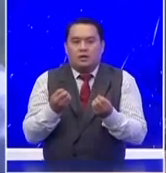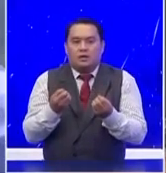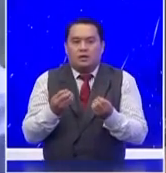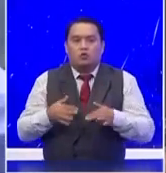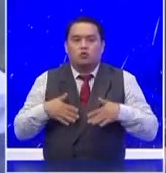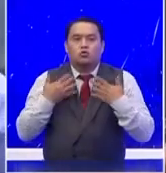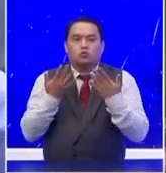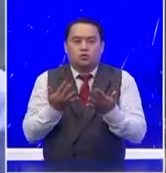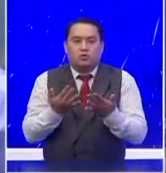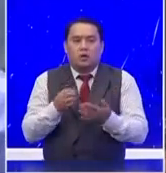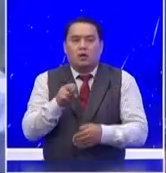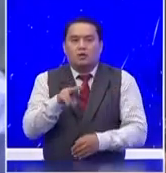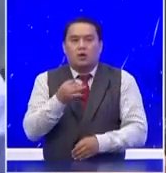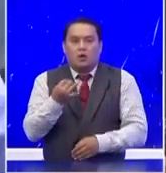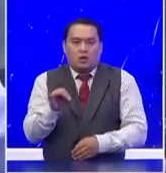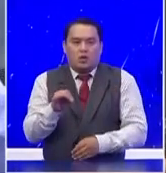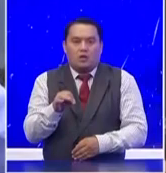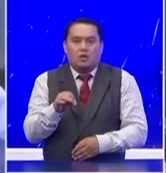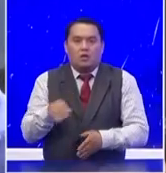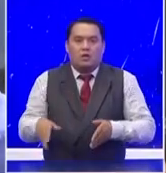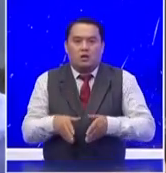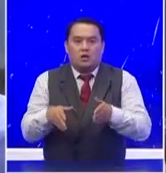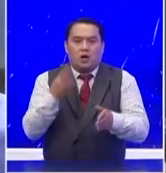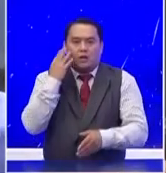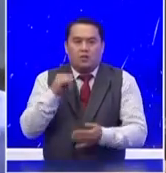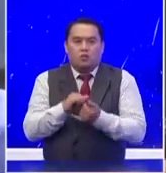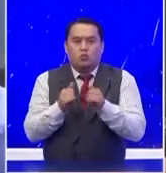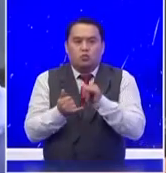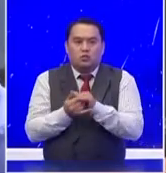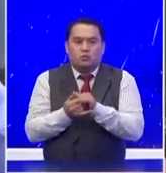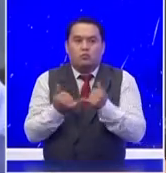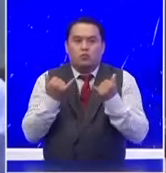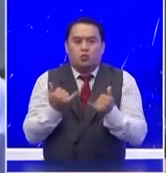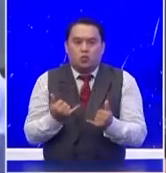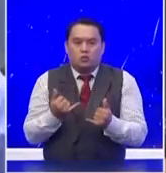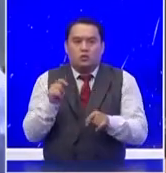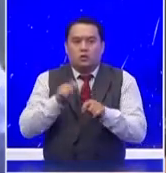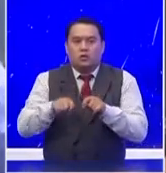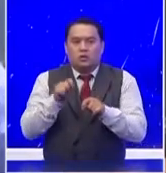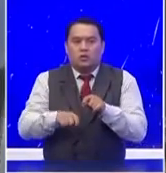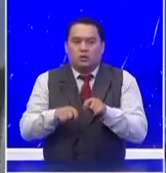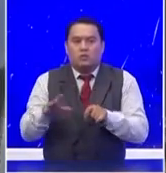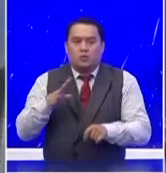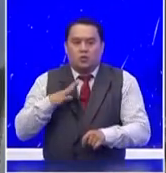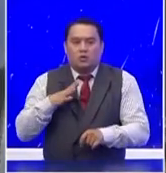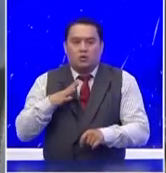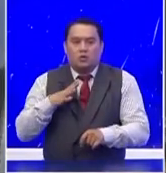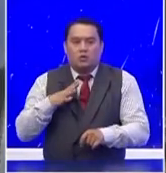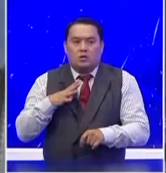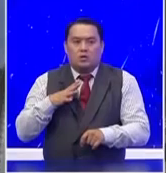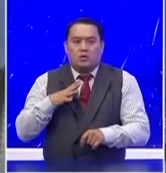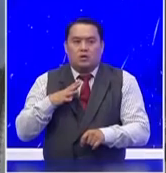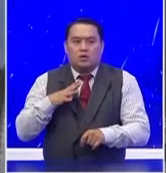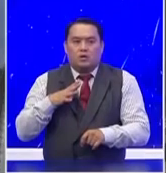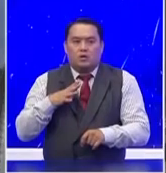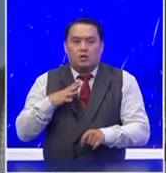ұсыныс бойынша Ақтоғай Лепсі жолы және Алматы Өскемен жолы бүгін тексеріліп өтті. Лепсі Ақтоғай жолы